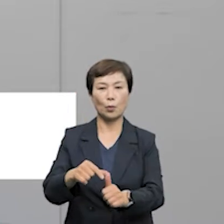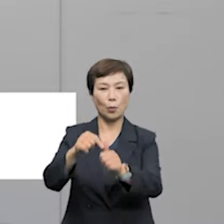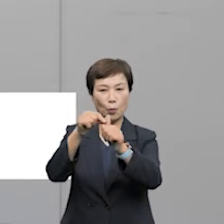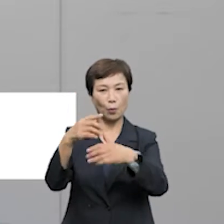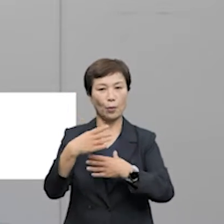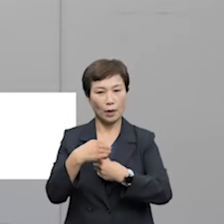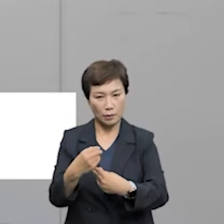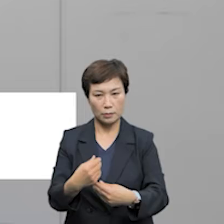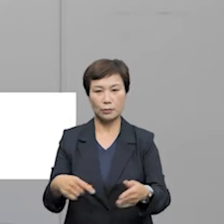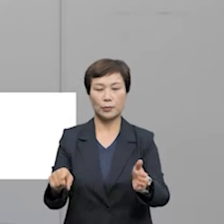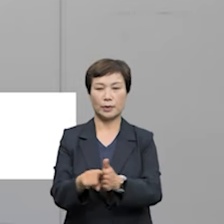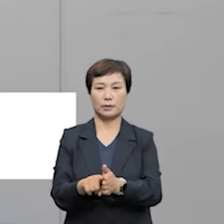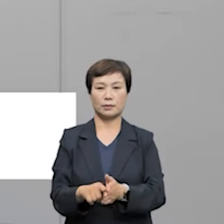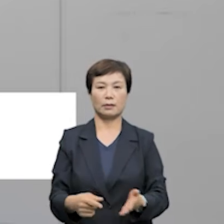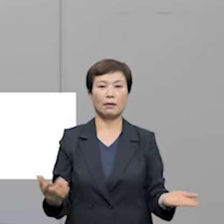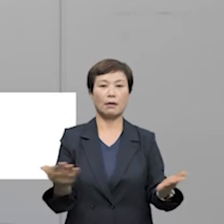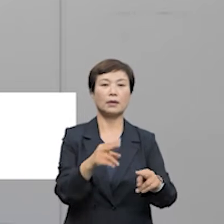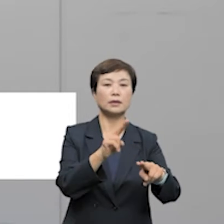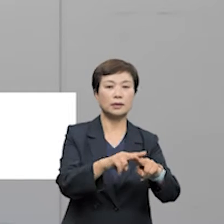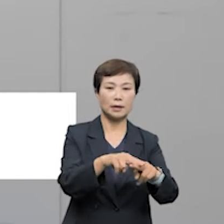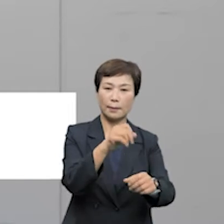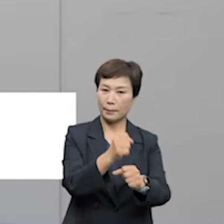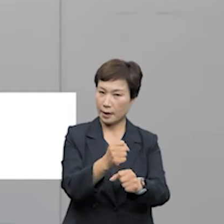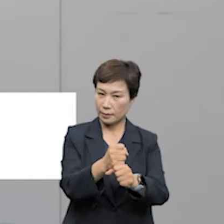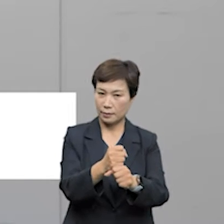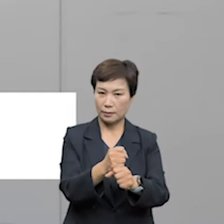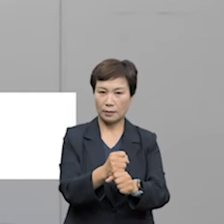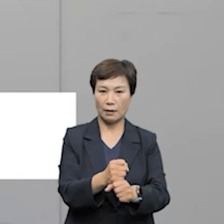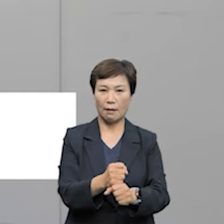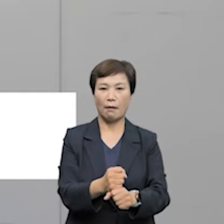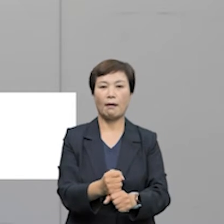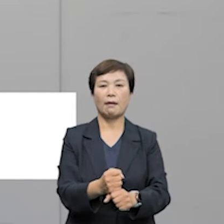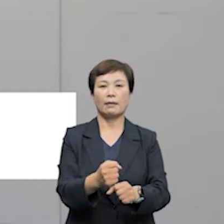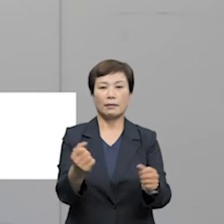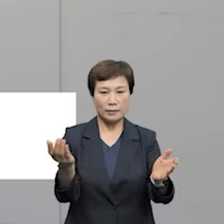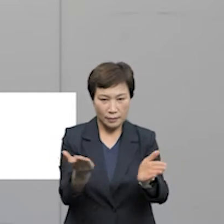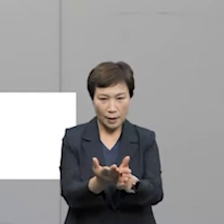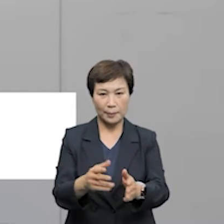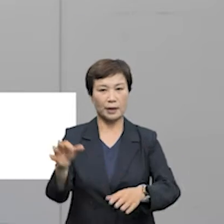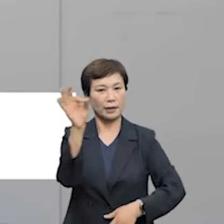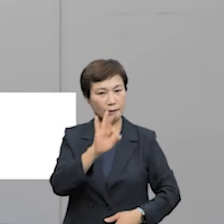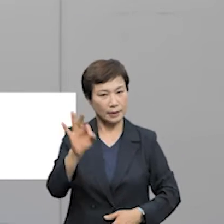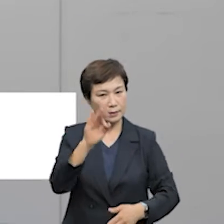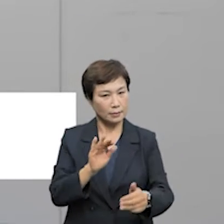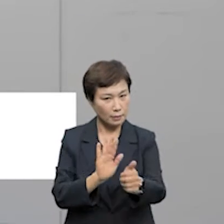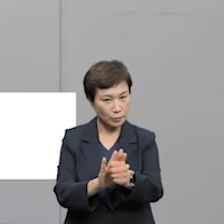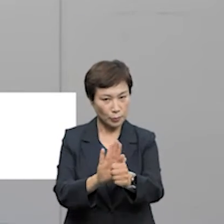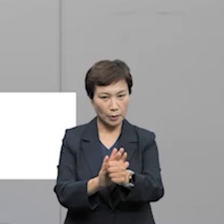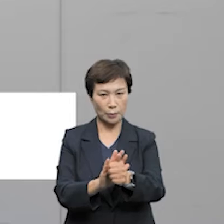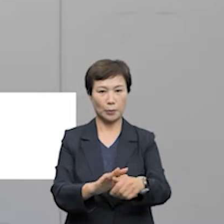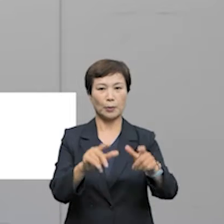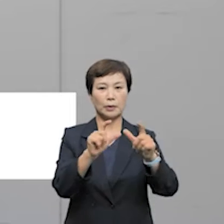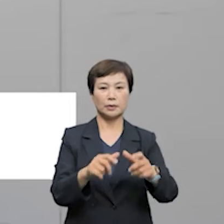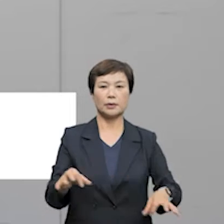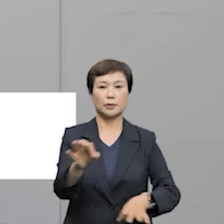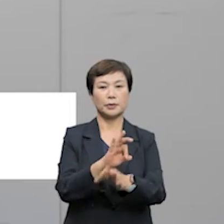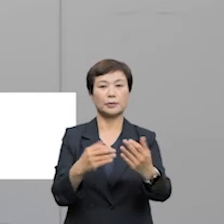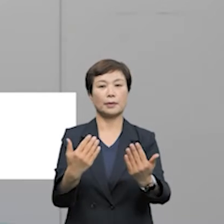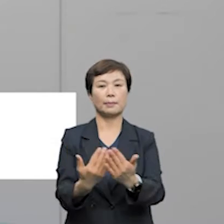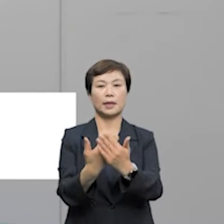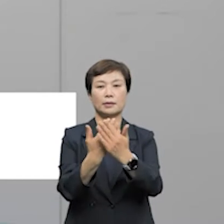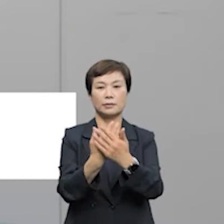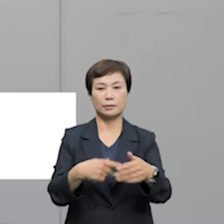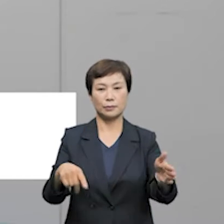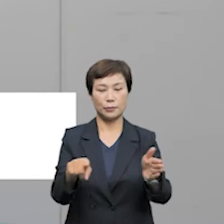안정을 위한 일자리 창출 지원 사업을 적기에 발굴, 지원하고 사업이 지역경제